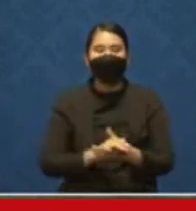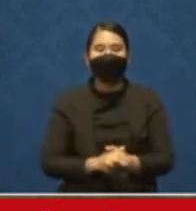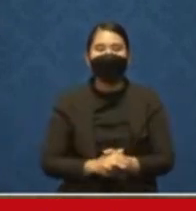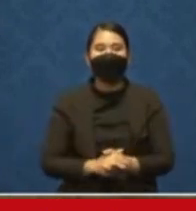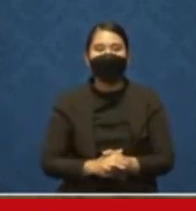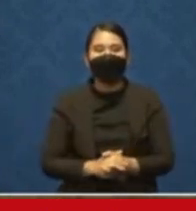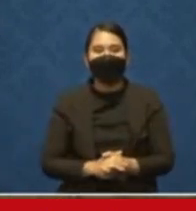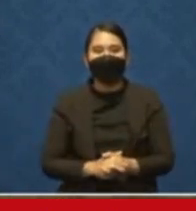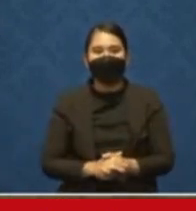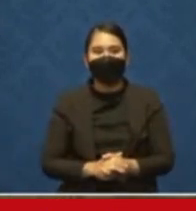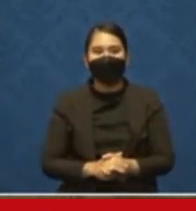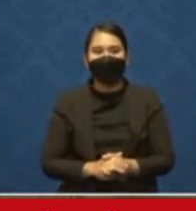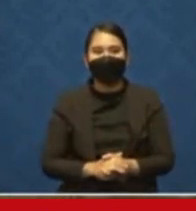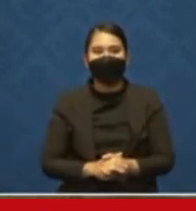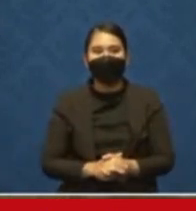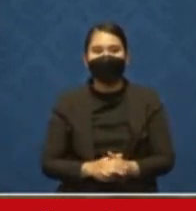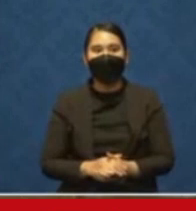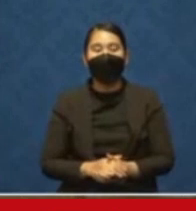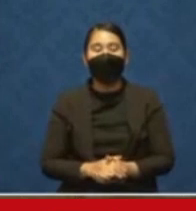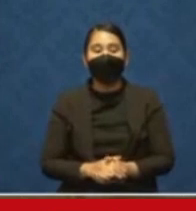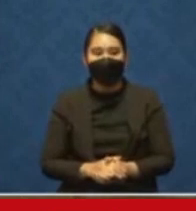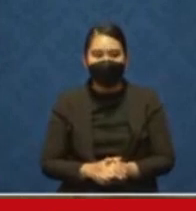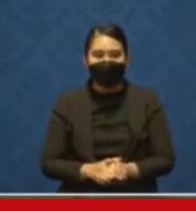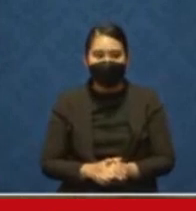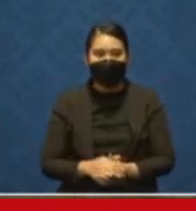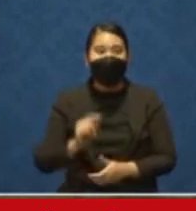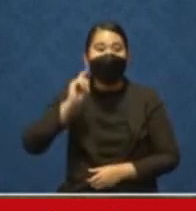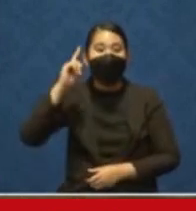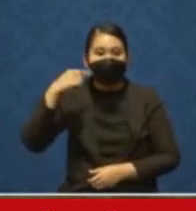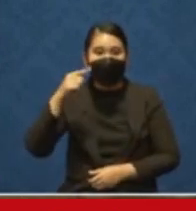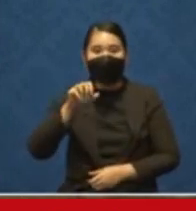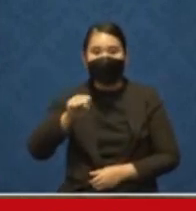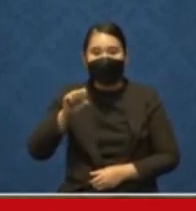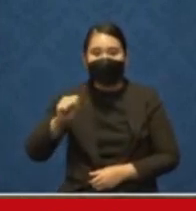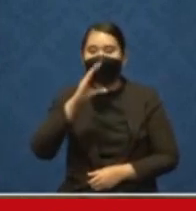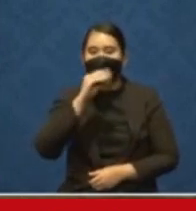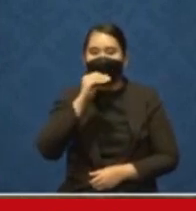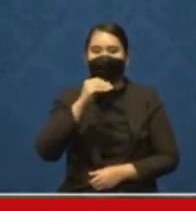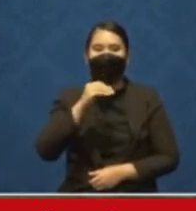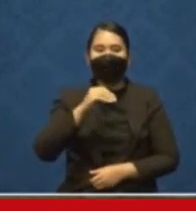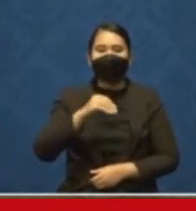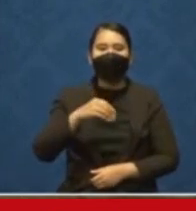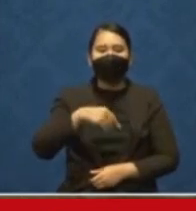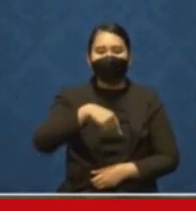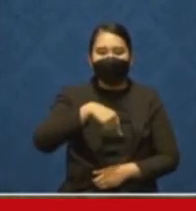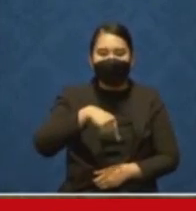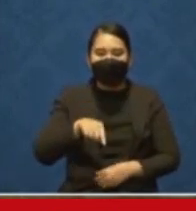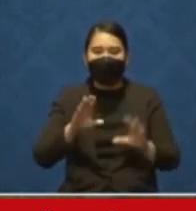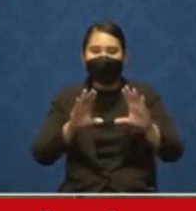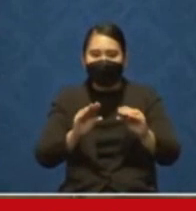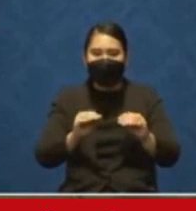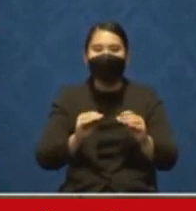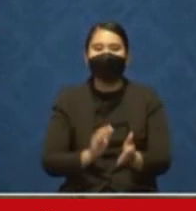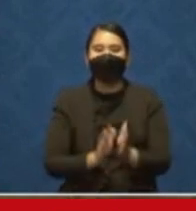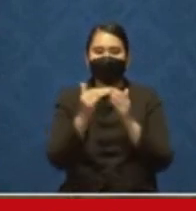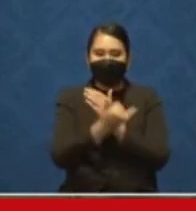ครับโลกเขาจะเล่นงานคุณคุณไปทั่วโลกคุณหมอ